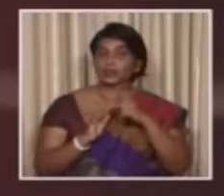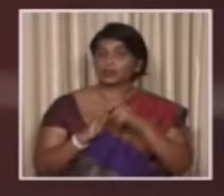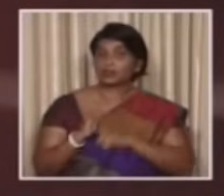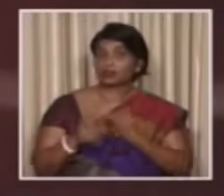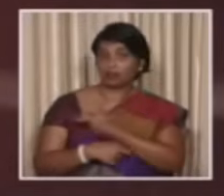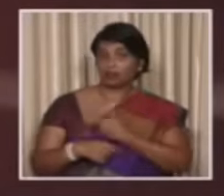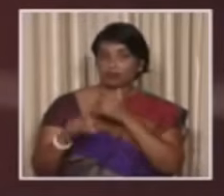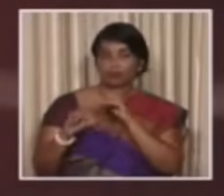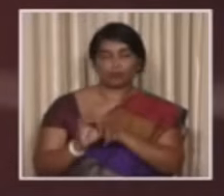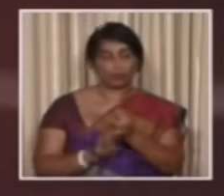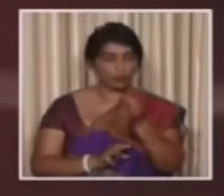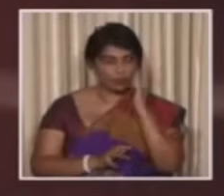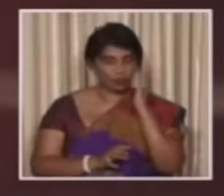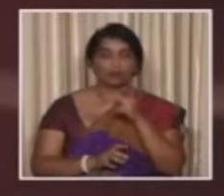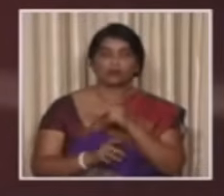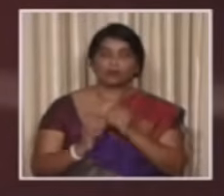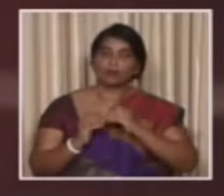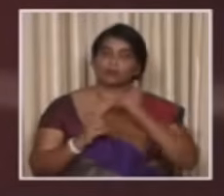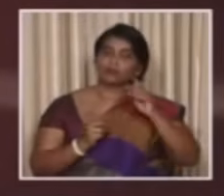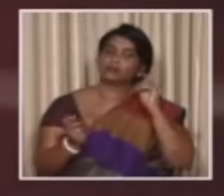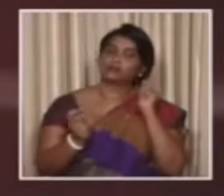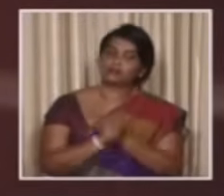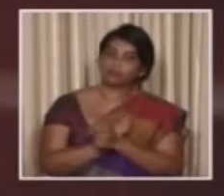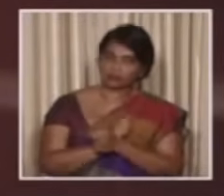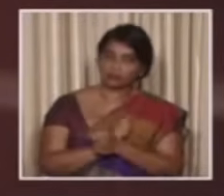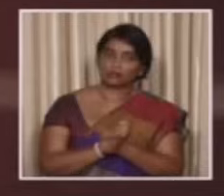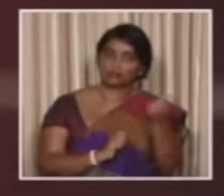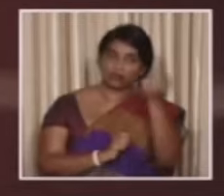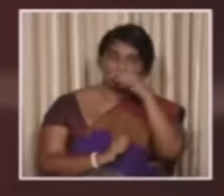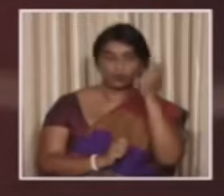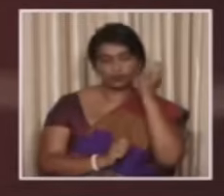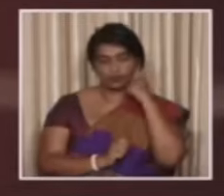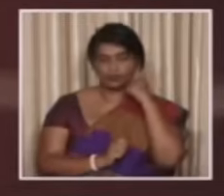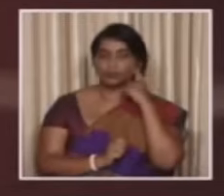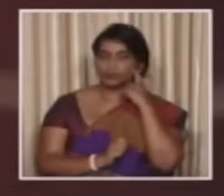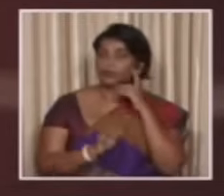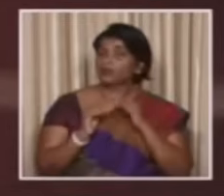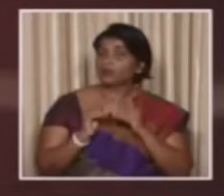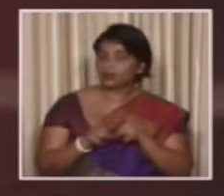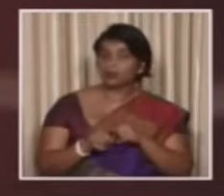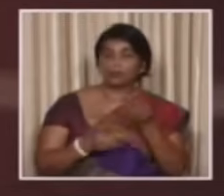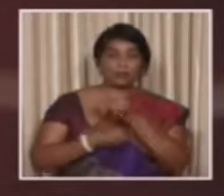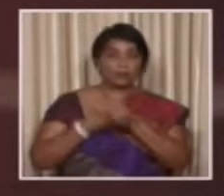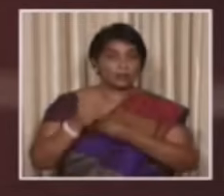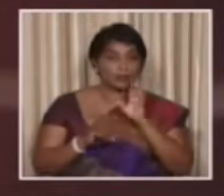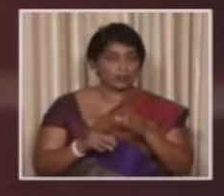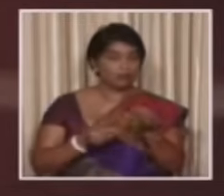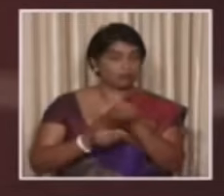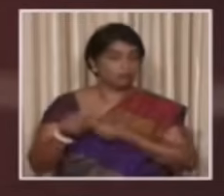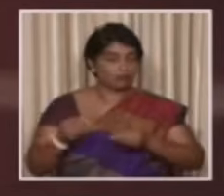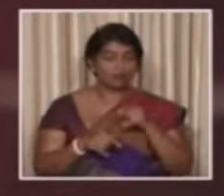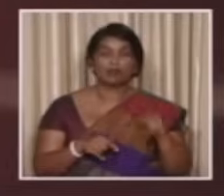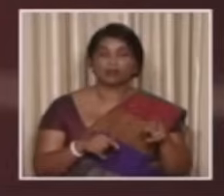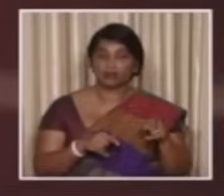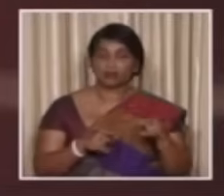දරන්න අයිතියක් නැහැ කියලා. ඒවත් පස්සේ කාලේ වෙනස් වෙච්ච හැටි ඔබතුමාලා දන්නවා. ඊට පස්සේ මේ ගනුදෙනු සම්බන්ධව